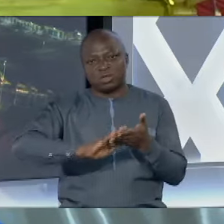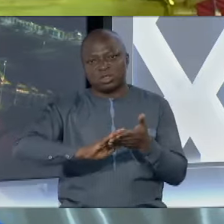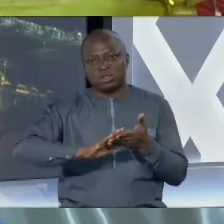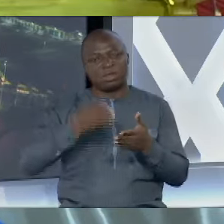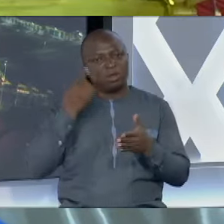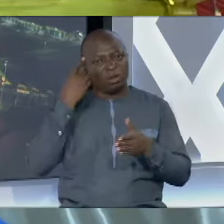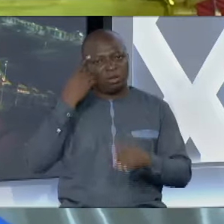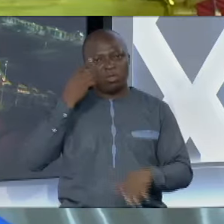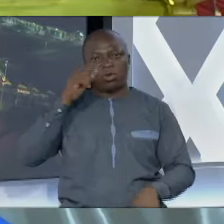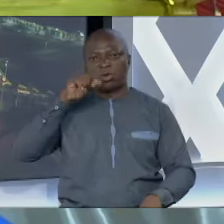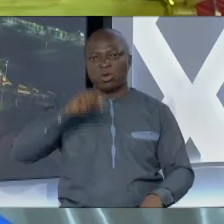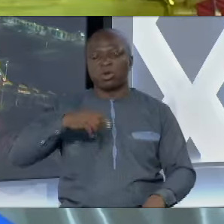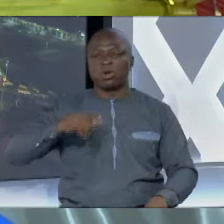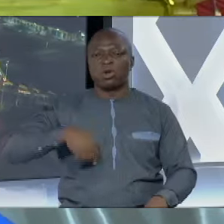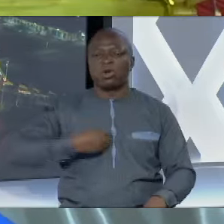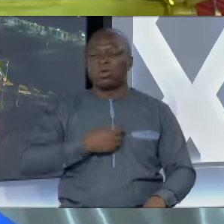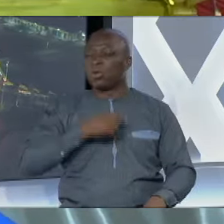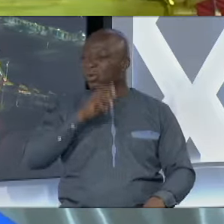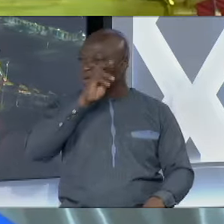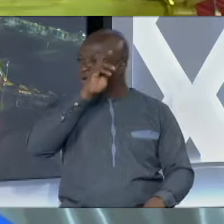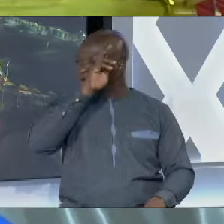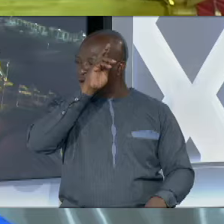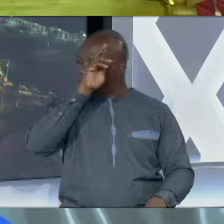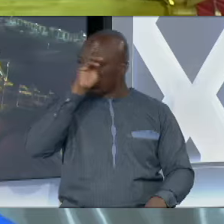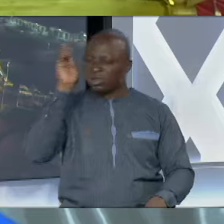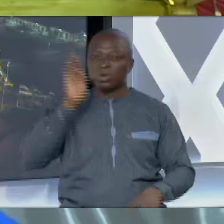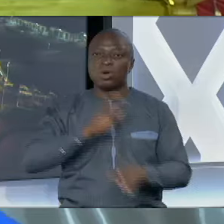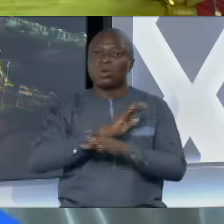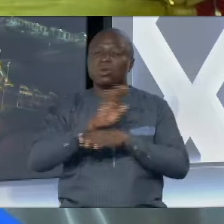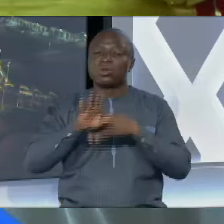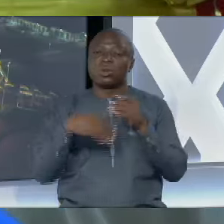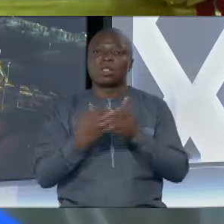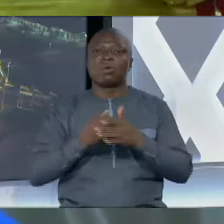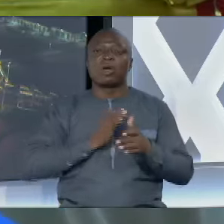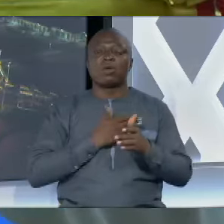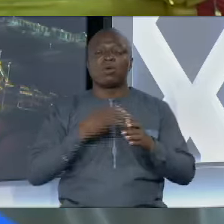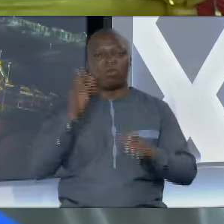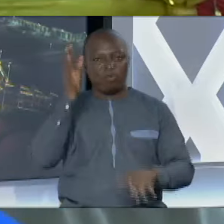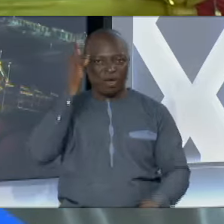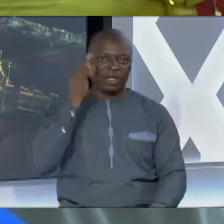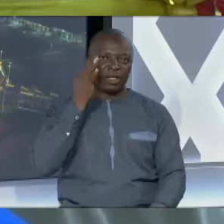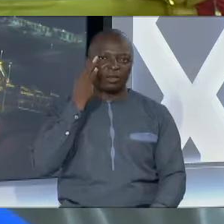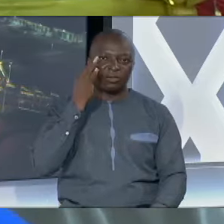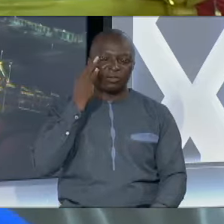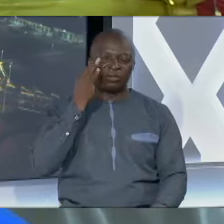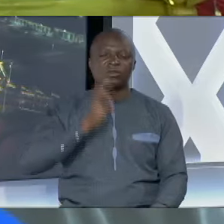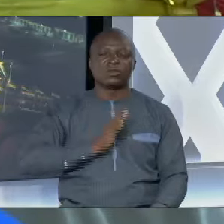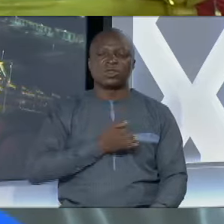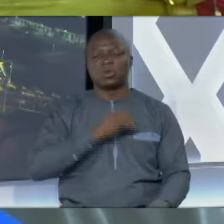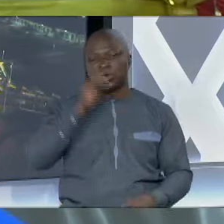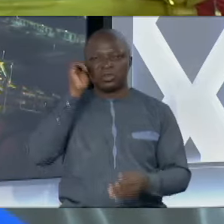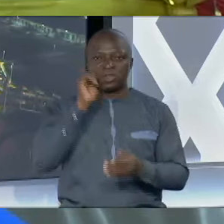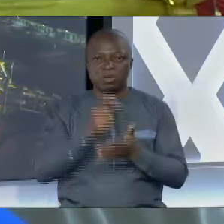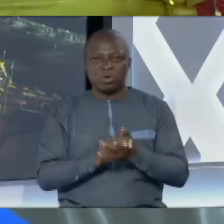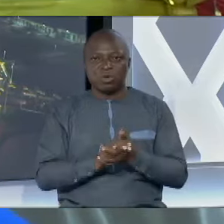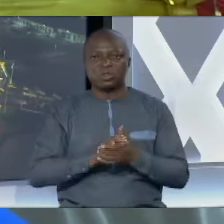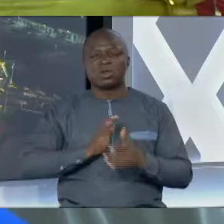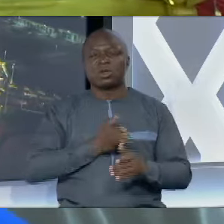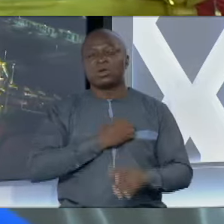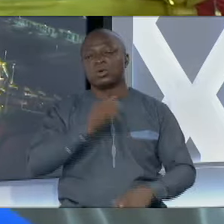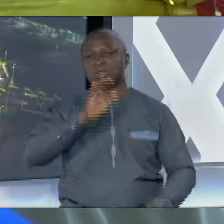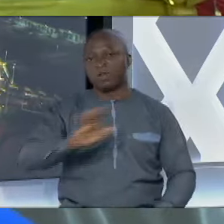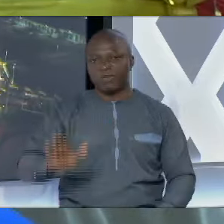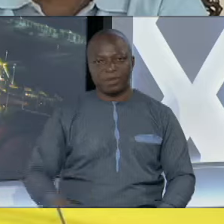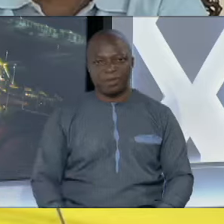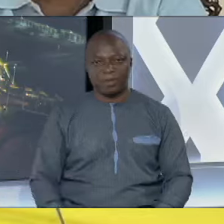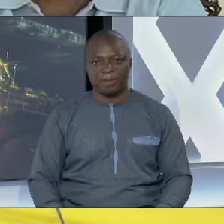que nous négligions totalement nos foyers, nos épouses, nos enfants.